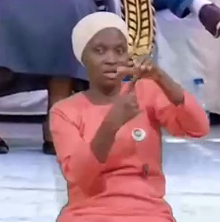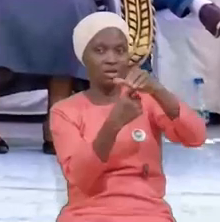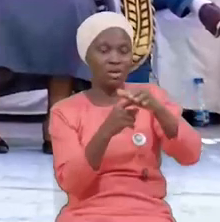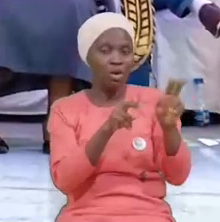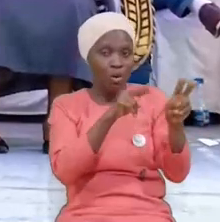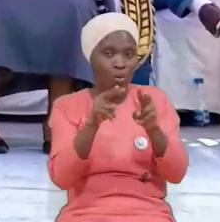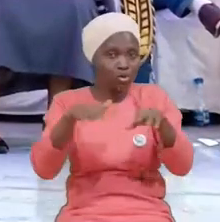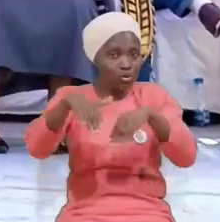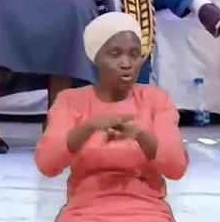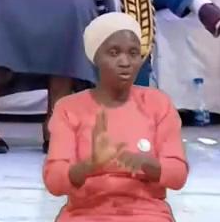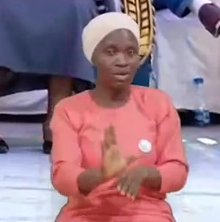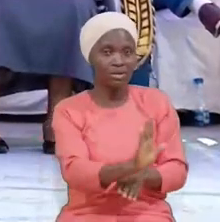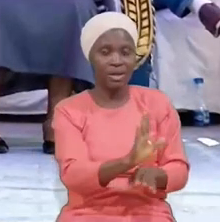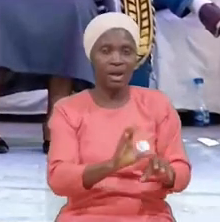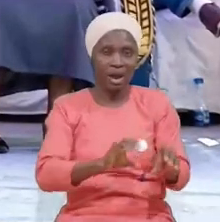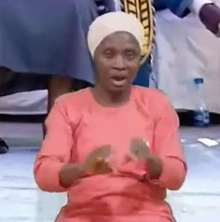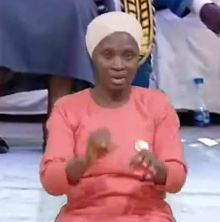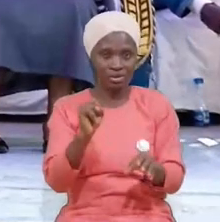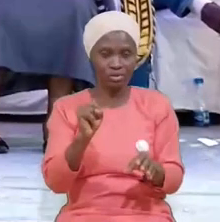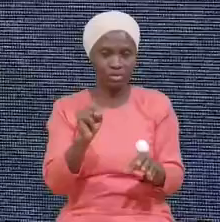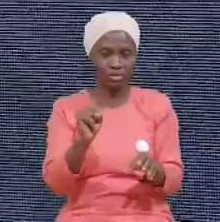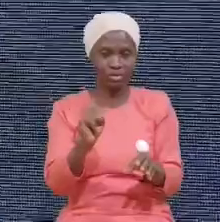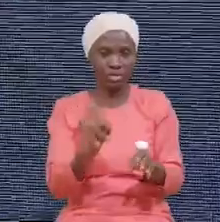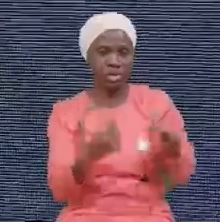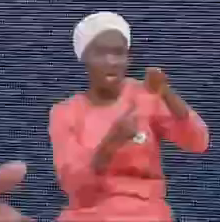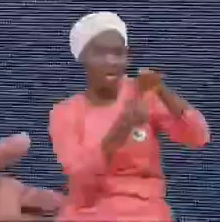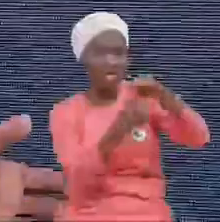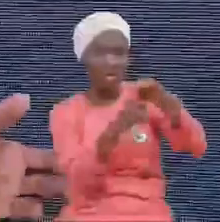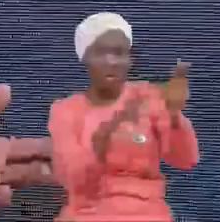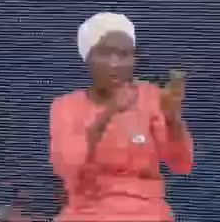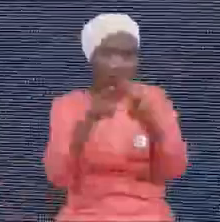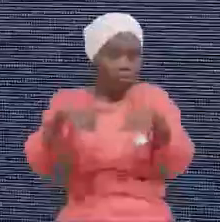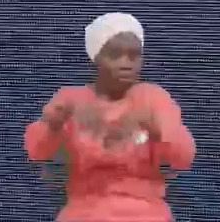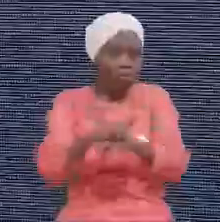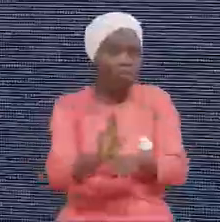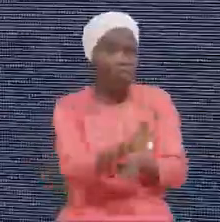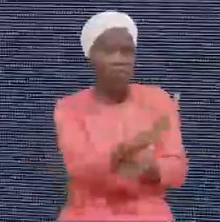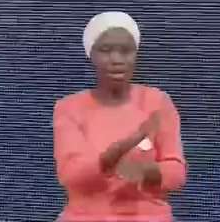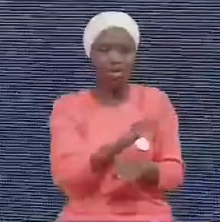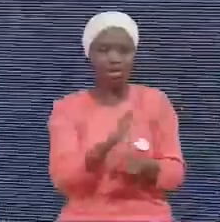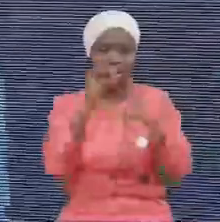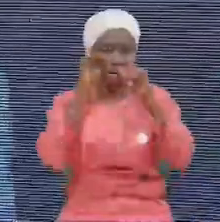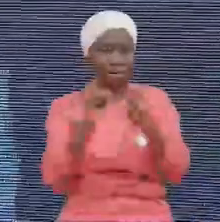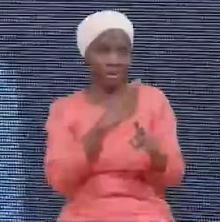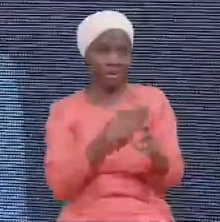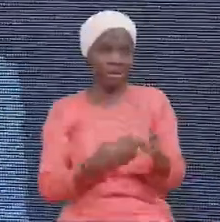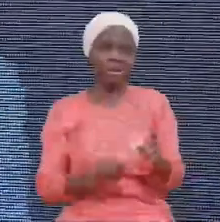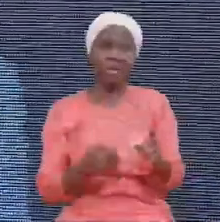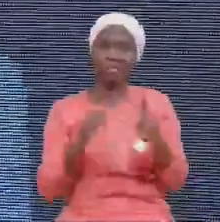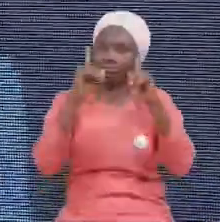Les héros veillent sur leur action. Les héros veillent sur leur test et leur